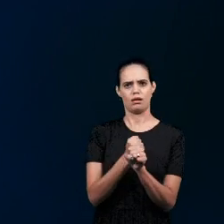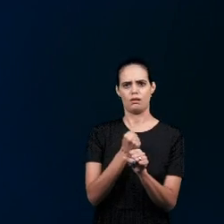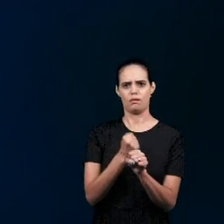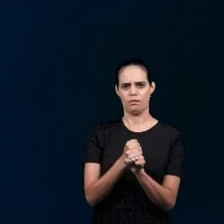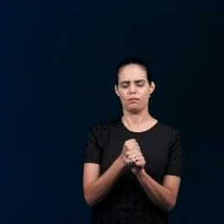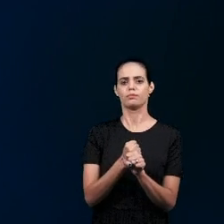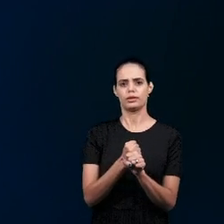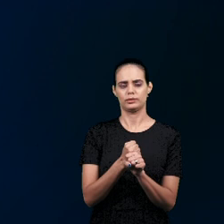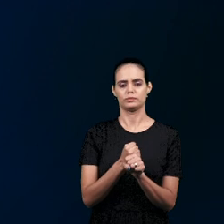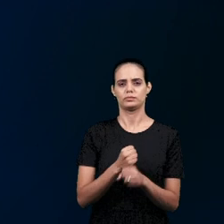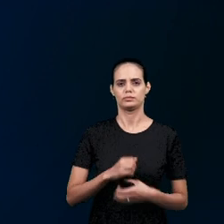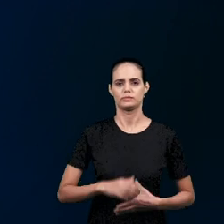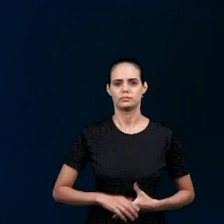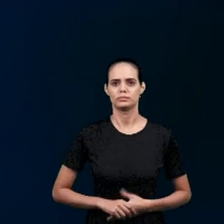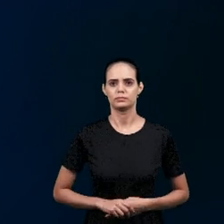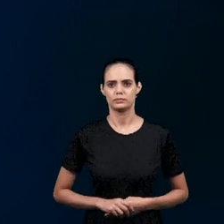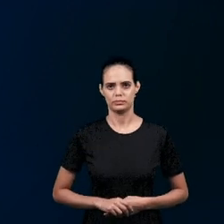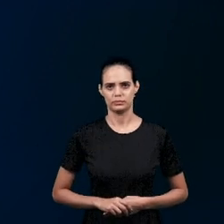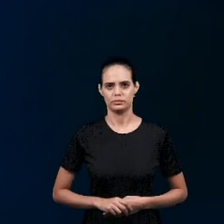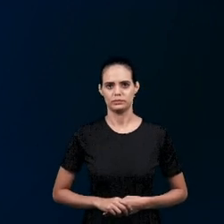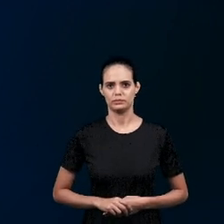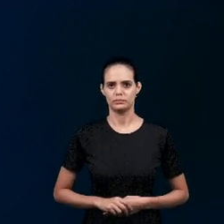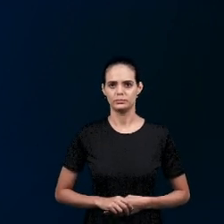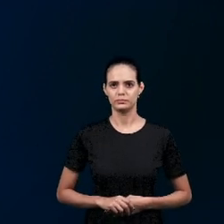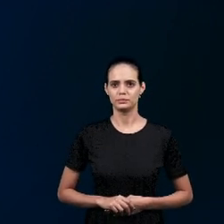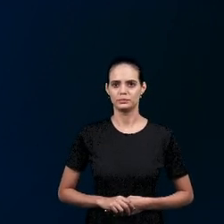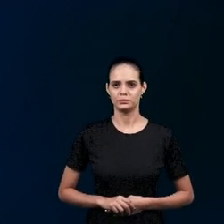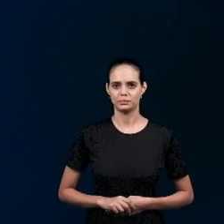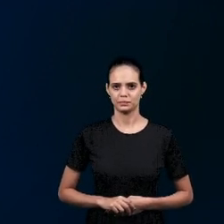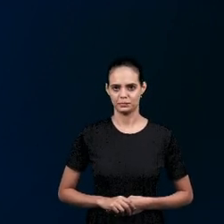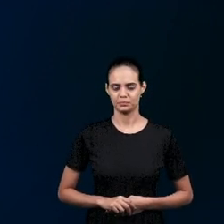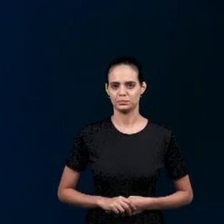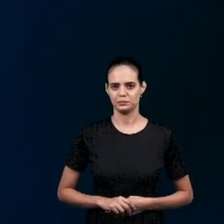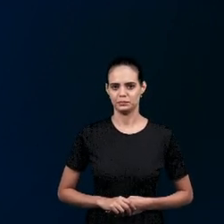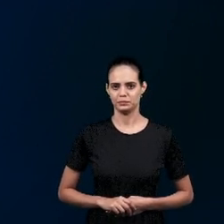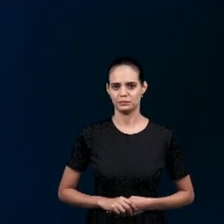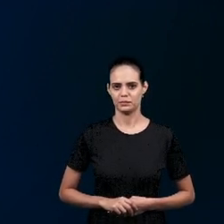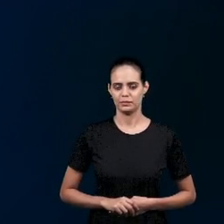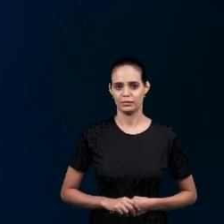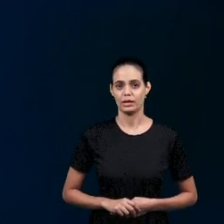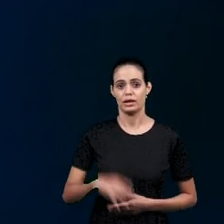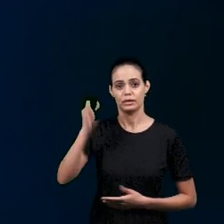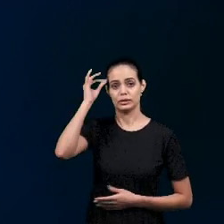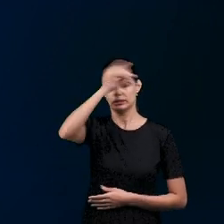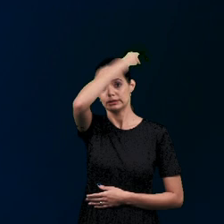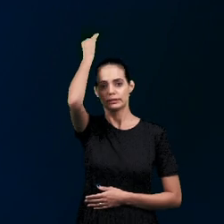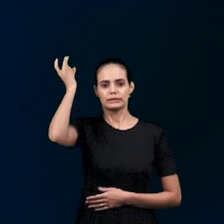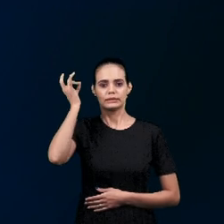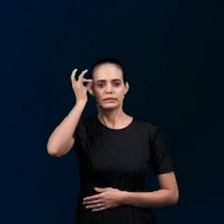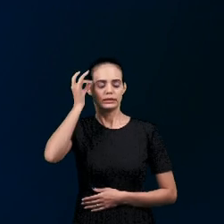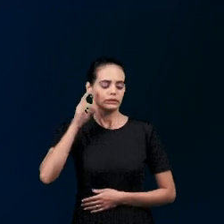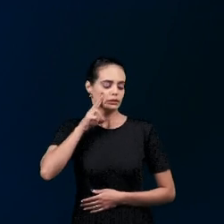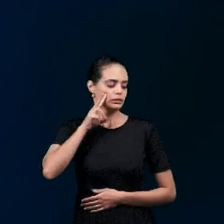Okunyola upange w'Espírito Santo. Eye walemeha